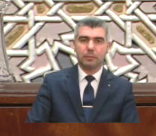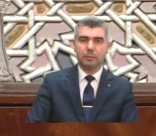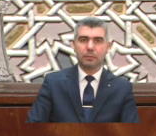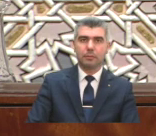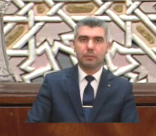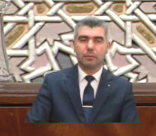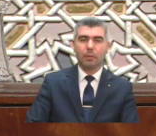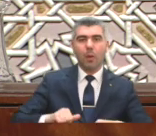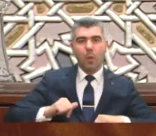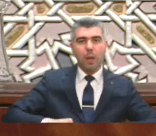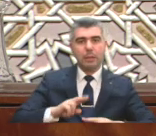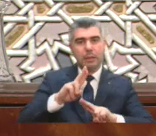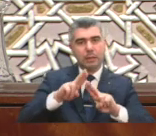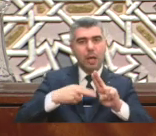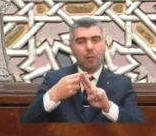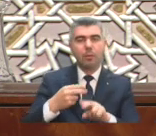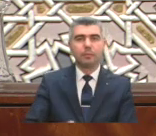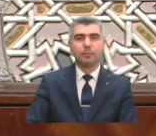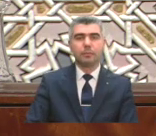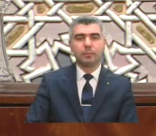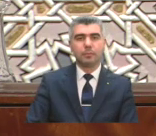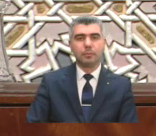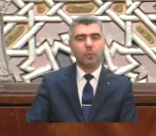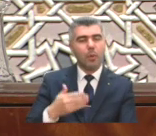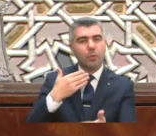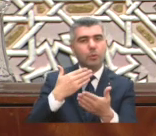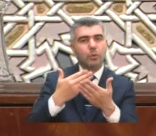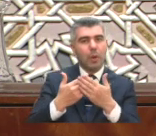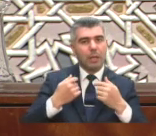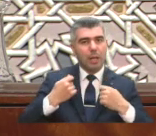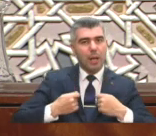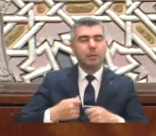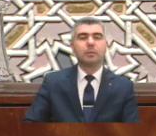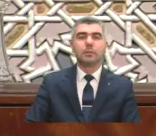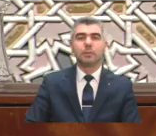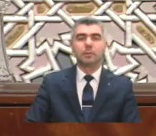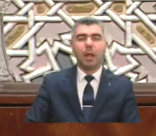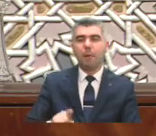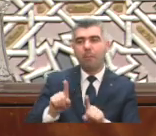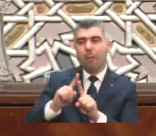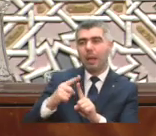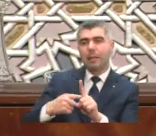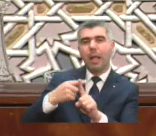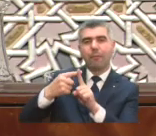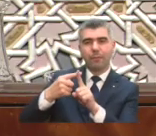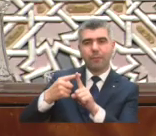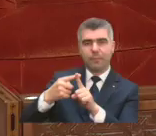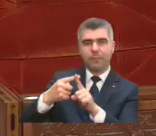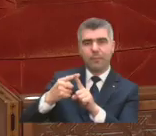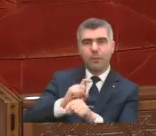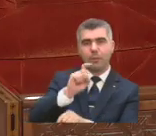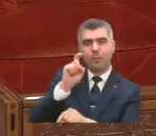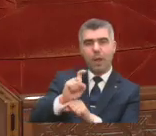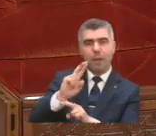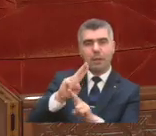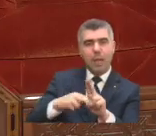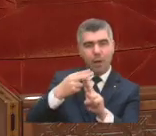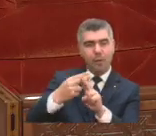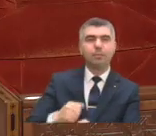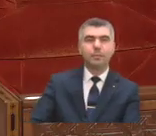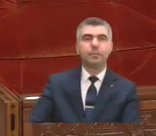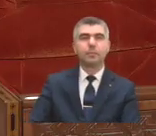السيدة الوزيرة تفضلوا. شكرا سيد الرئيس. اللي نبغي نضيف سيدتين النائبتين المحترمتين هو